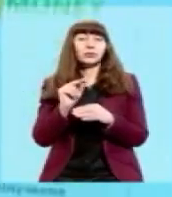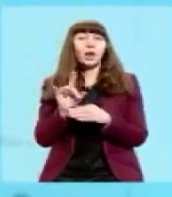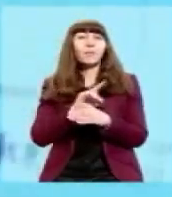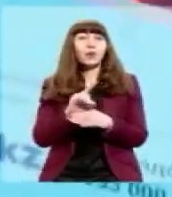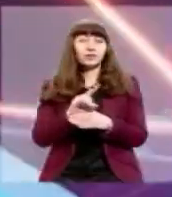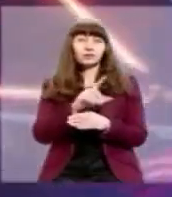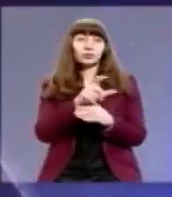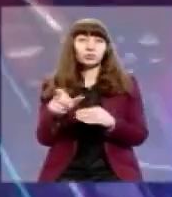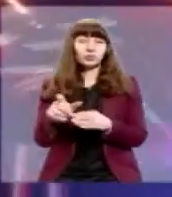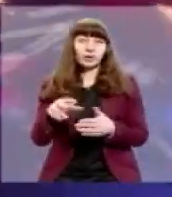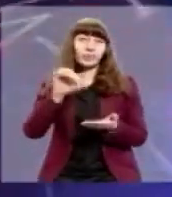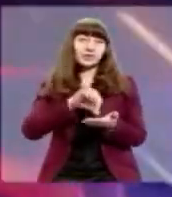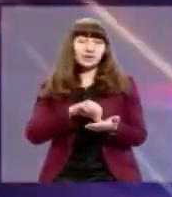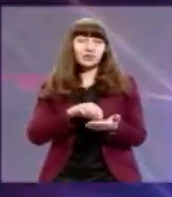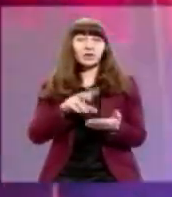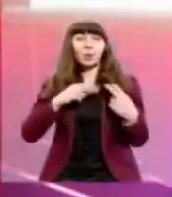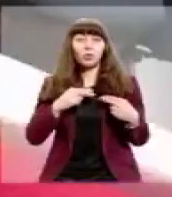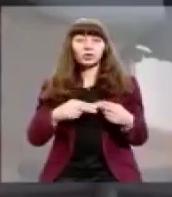структур.